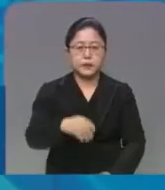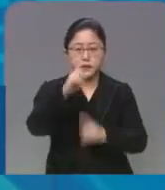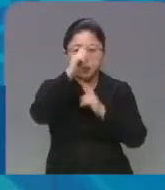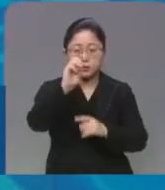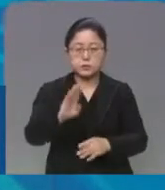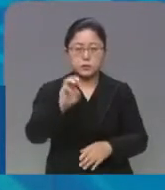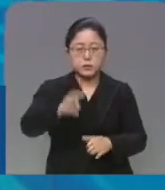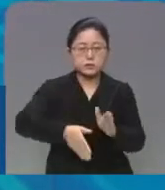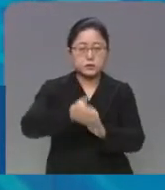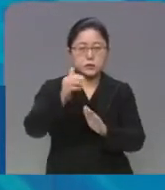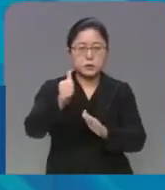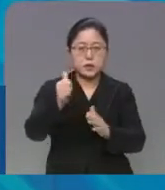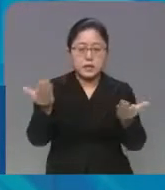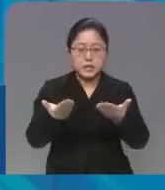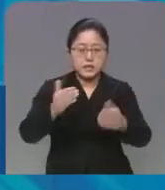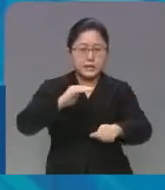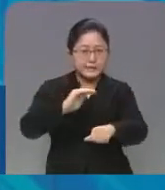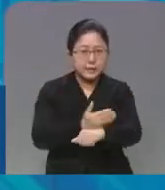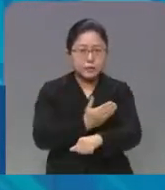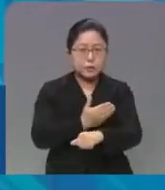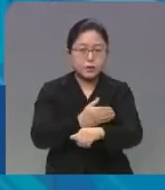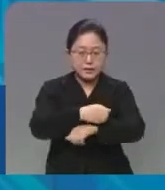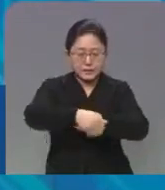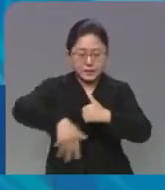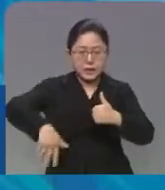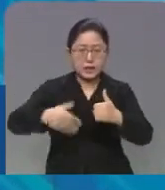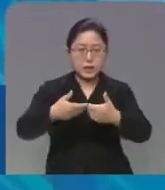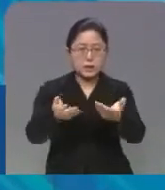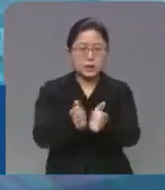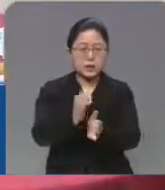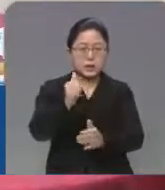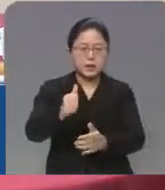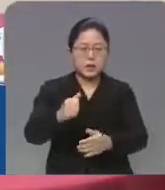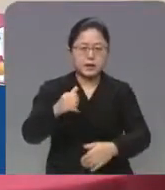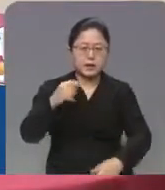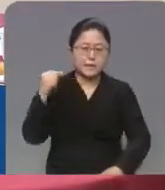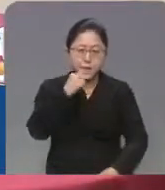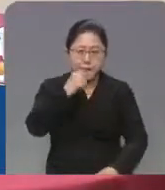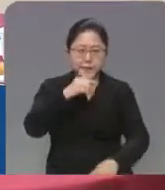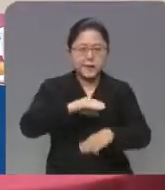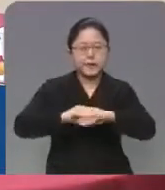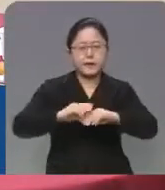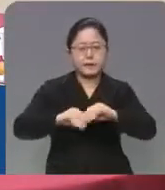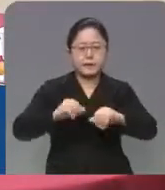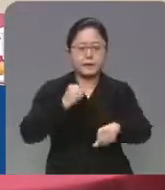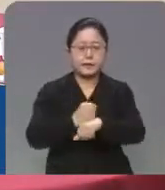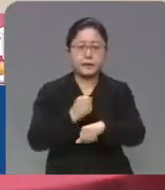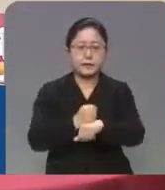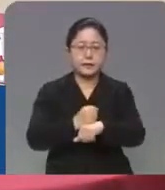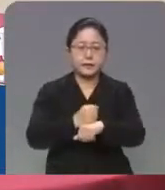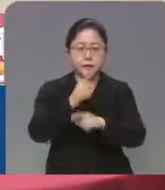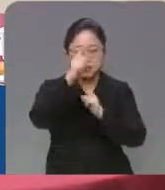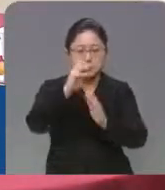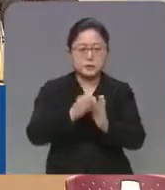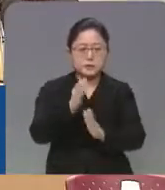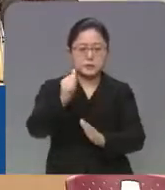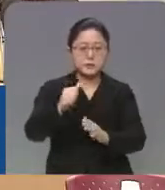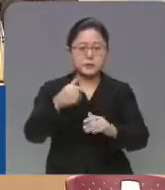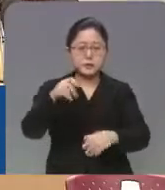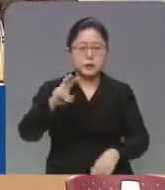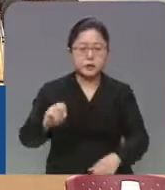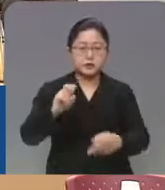이용섭 광주시장이 업무 처리가 부적절한 산하기관에 대한 엄정 대응을 예고했습니다. 이용섭 시장은 오늘